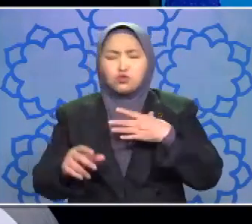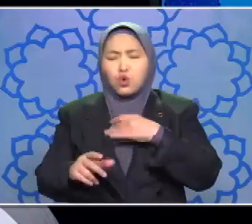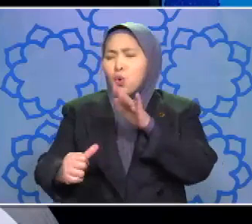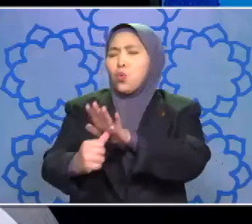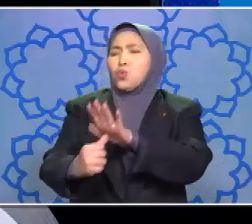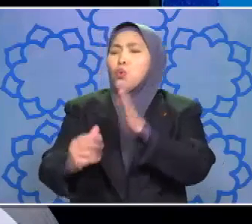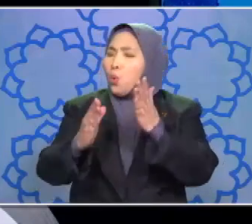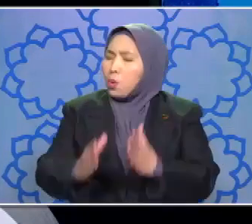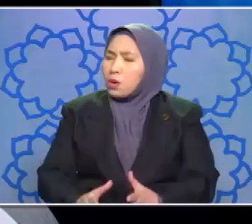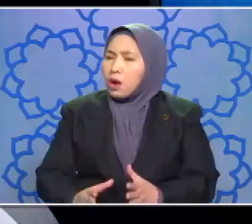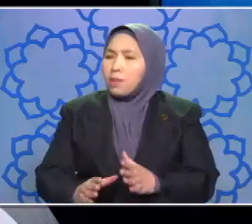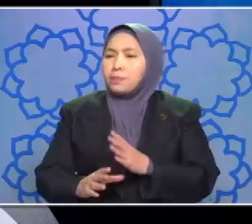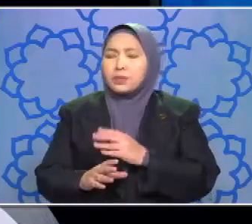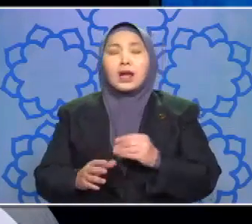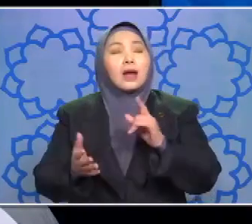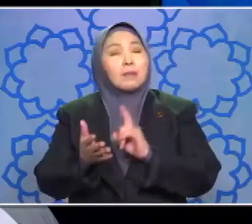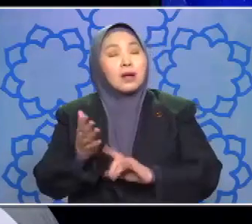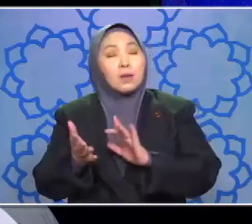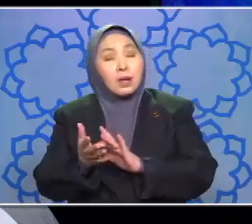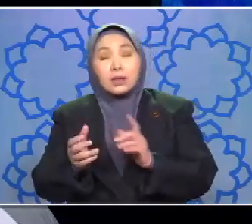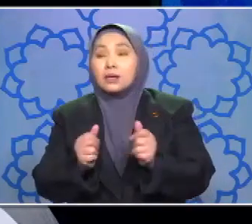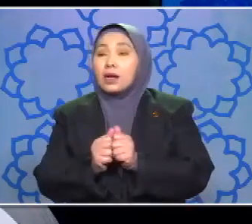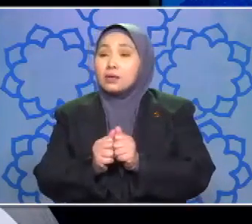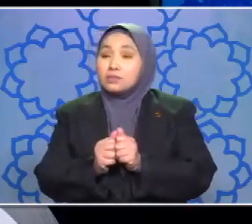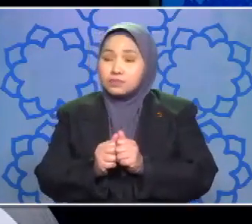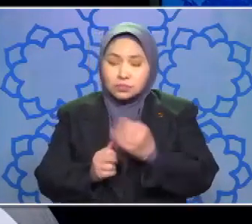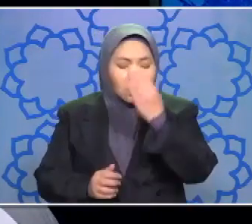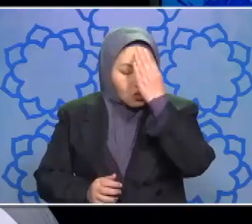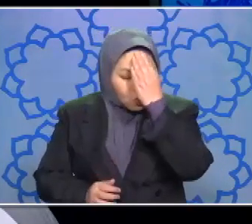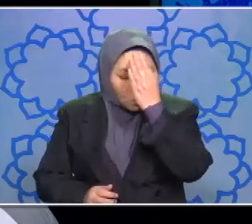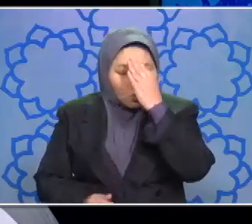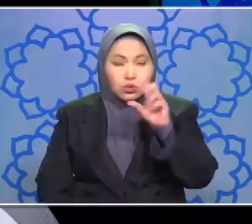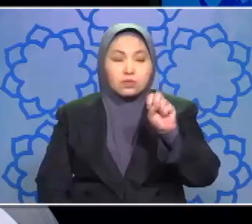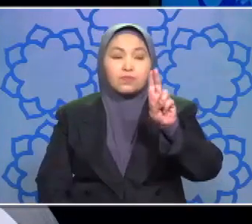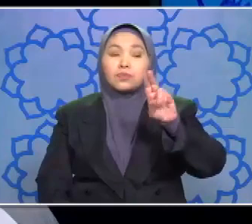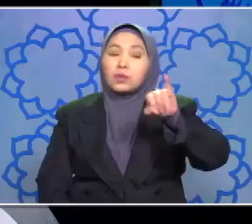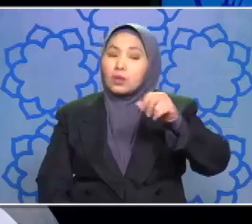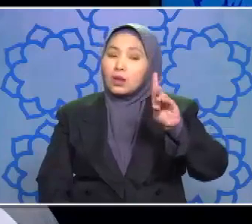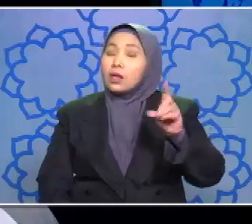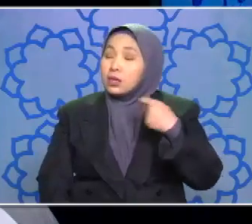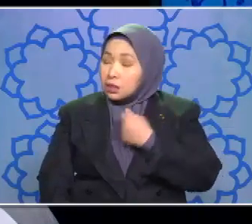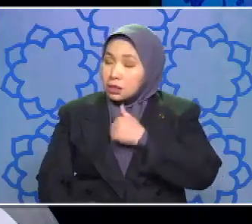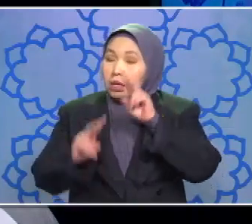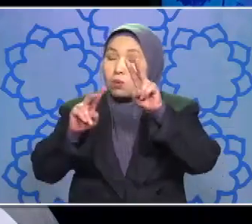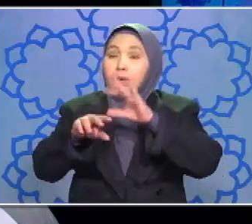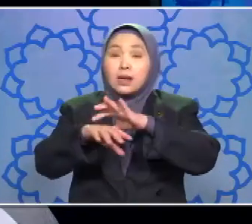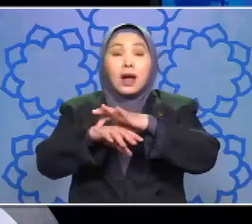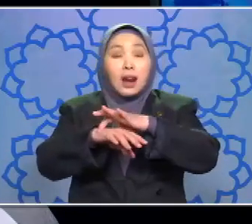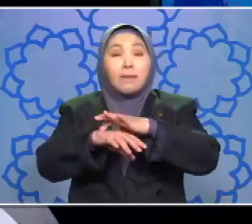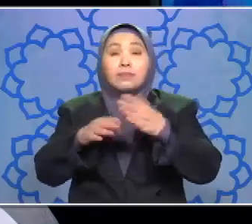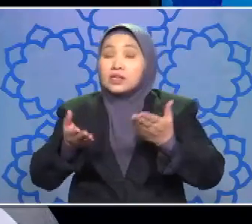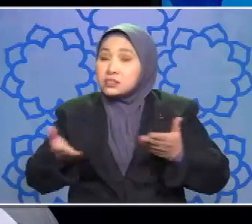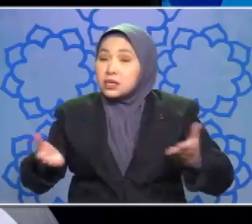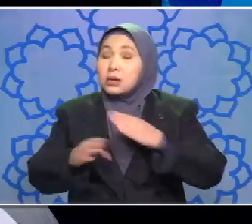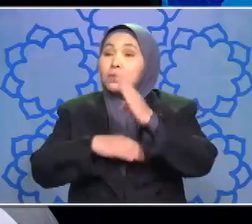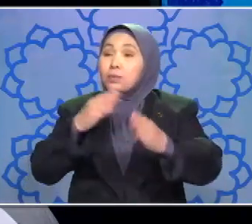lain. Dan apakah ubatnya dengan kita bersujud? Dan sujud inilah yang kita lihat pada alam maya pada ini. Ya,